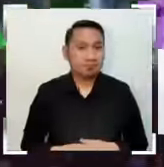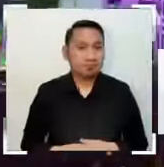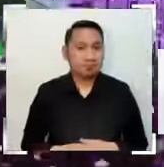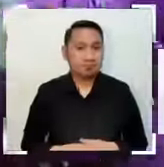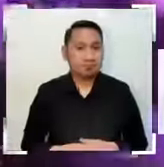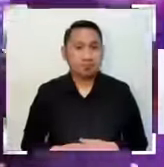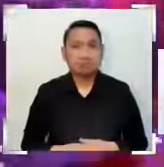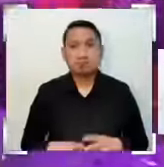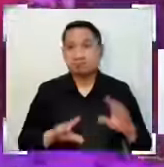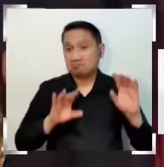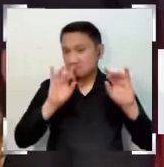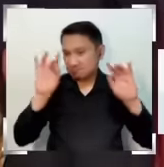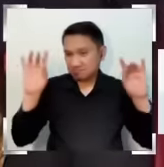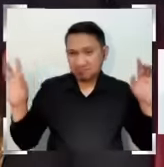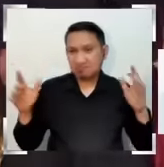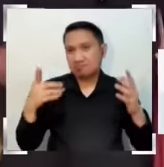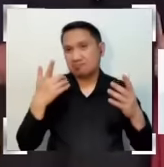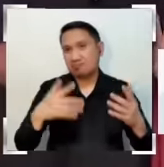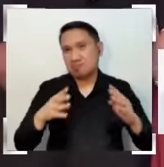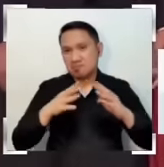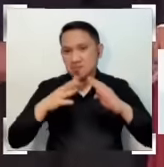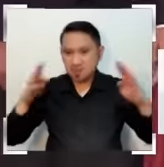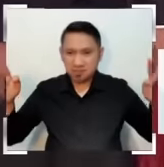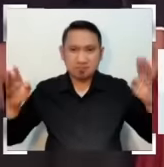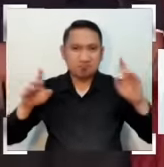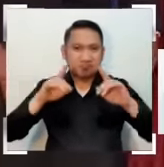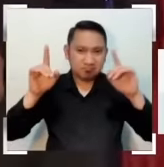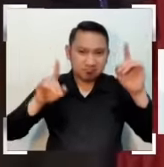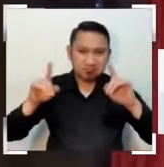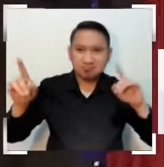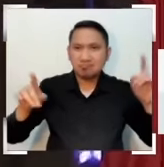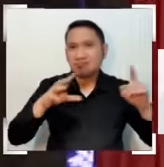Ningning ng malalaking parol, himig ng choir,